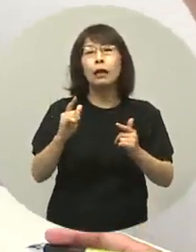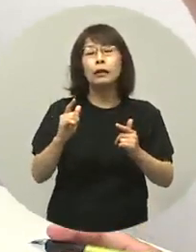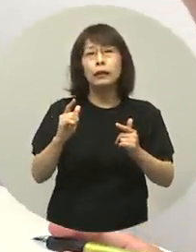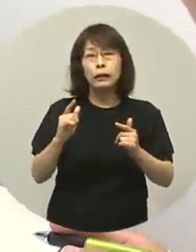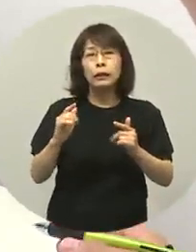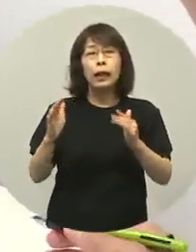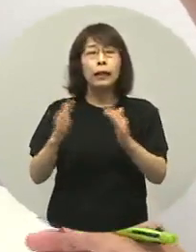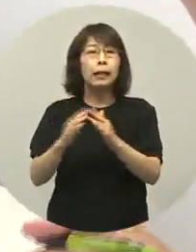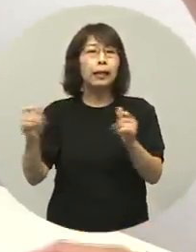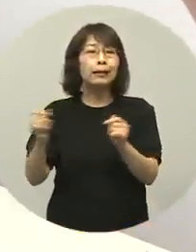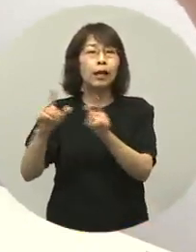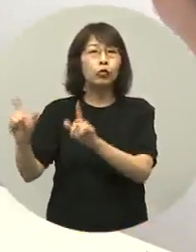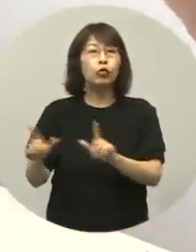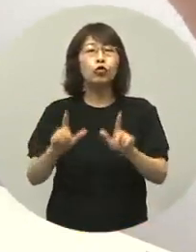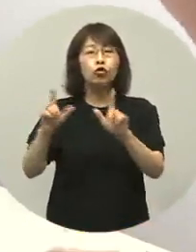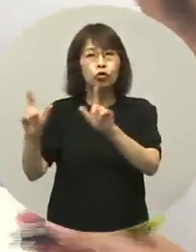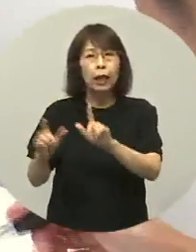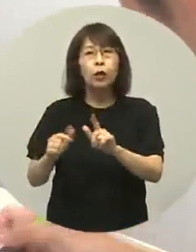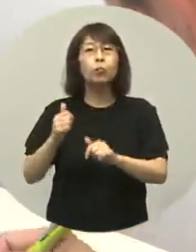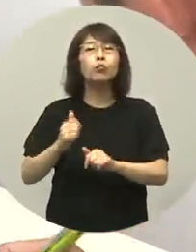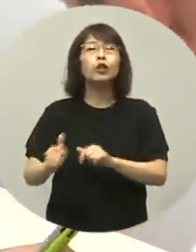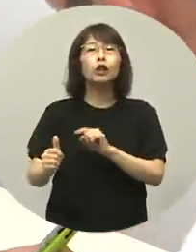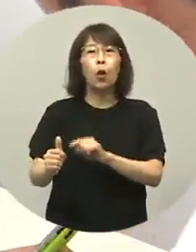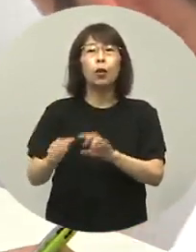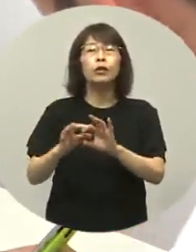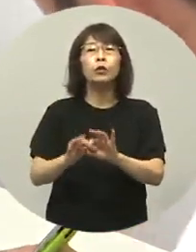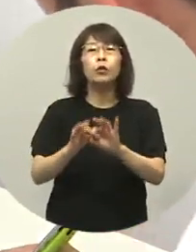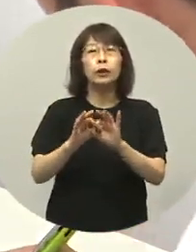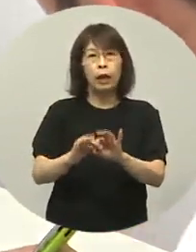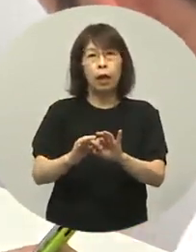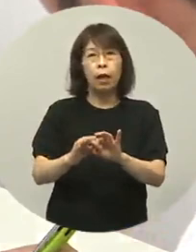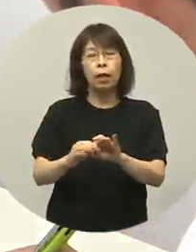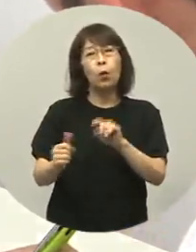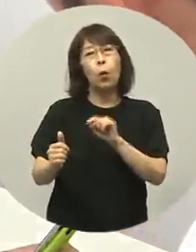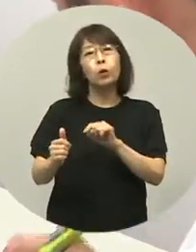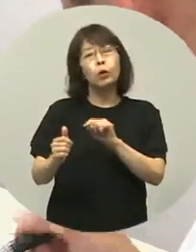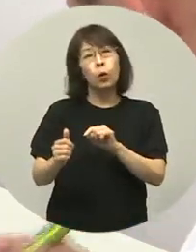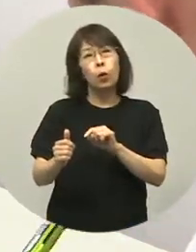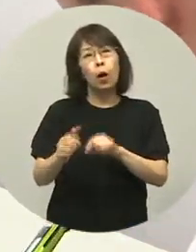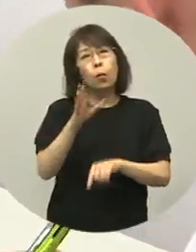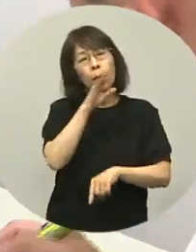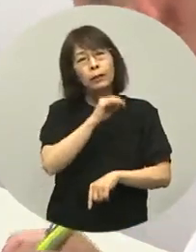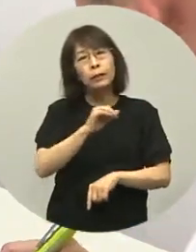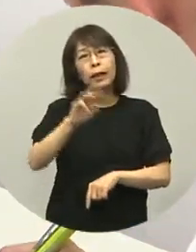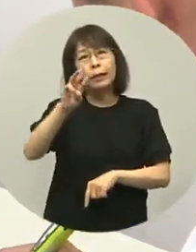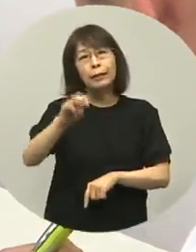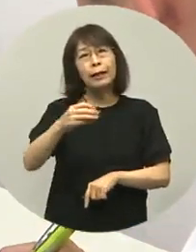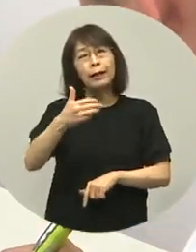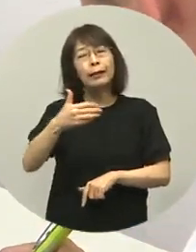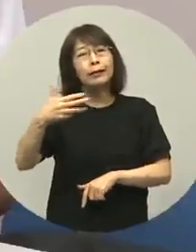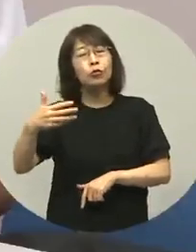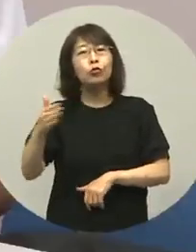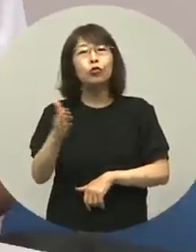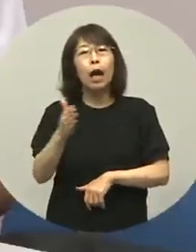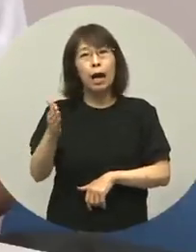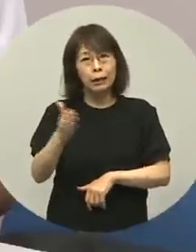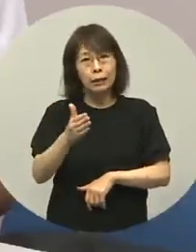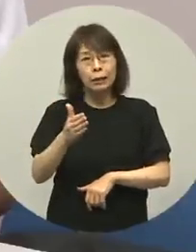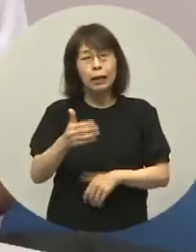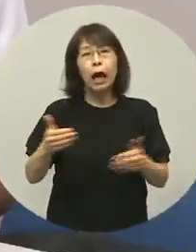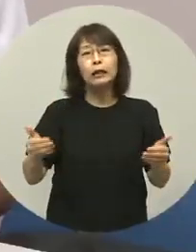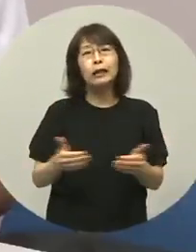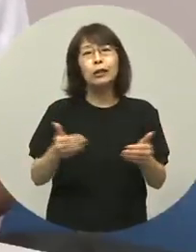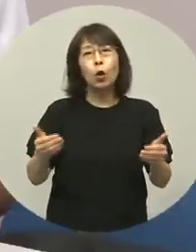に息子さんが住んでらして、はいはい、その方は、40近い方なんですけども、はいはい、仕事